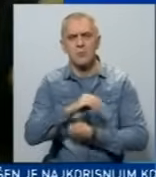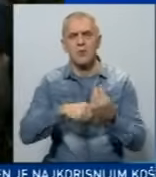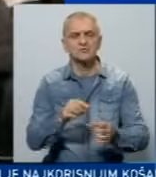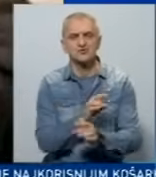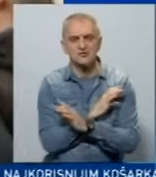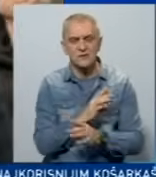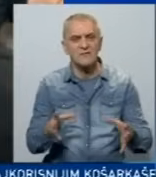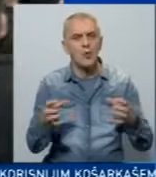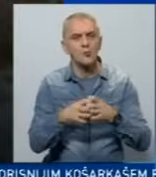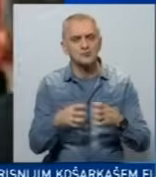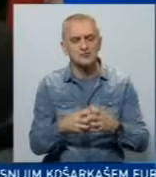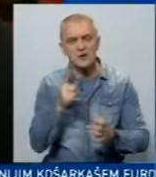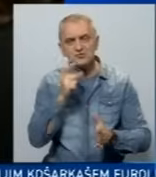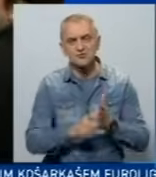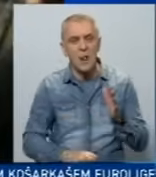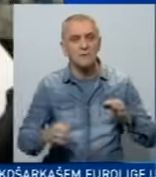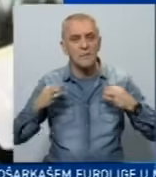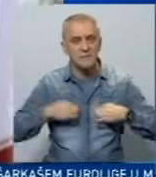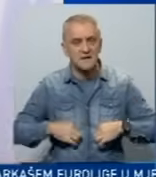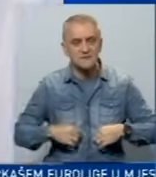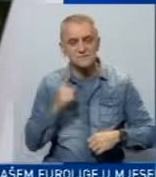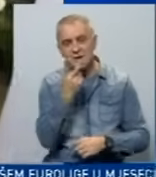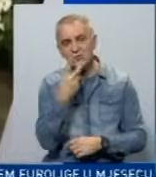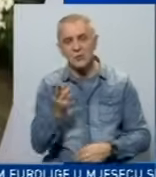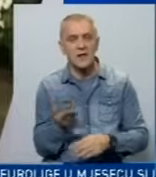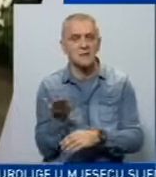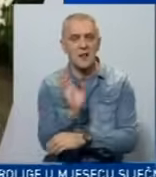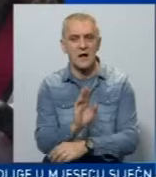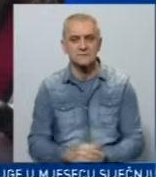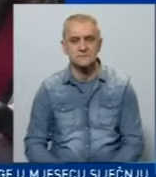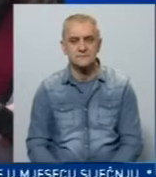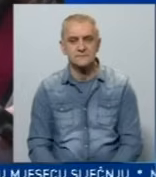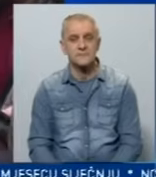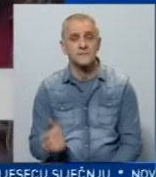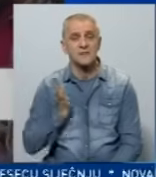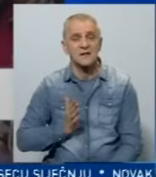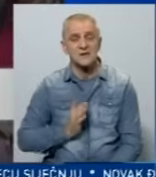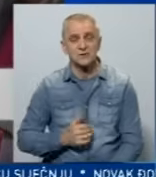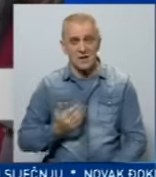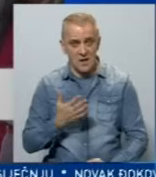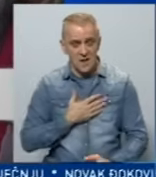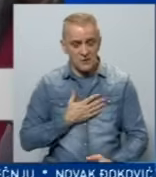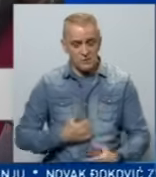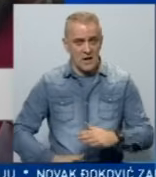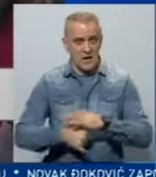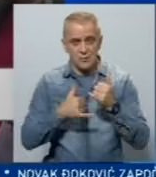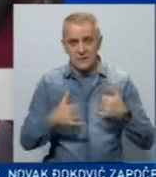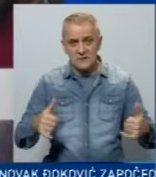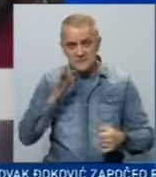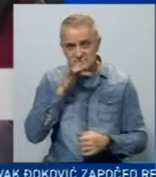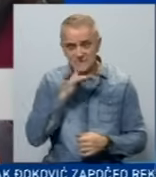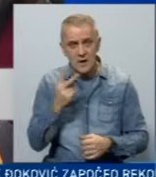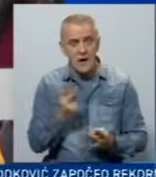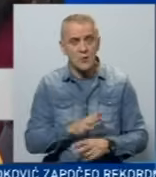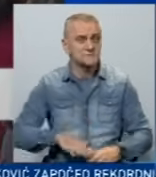žrtava, udruženja, članovi predsjedništva i druge delegacije. Građani našeg glavnog grada Sarajeva, kao